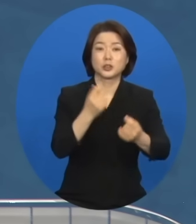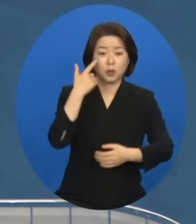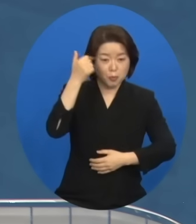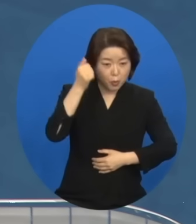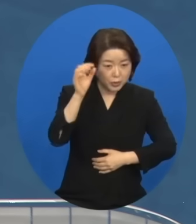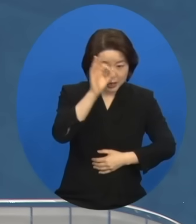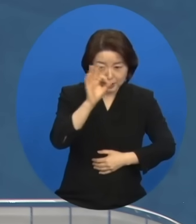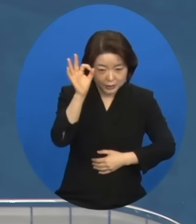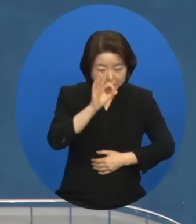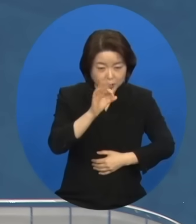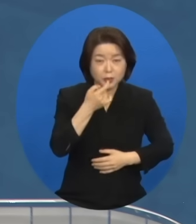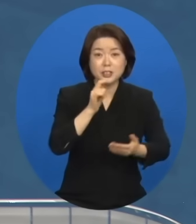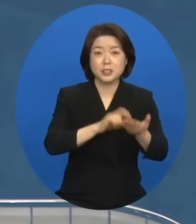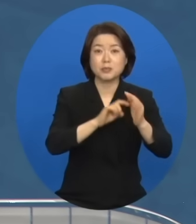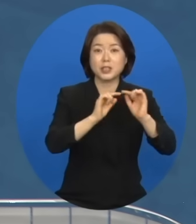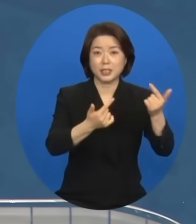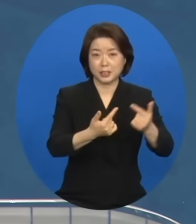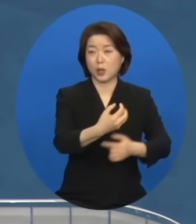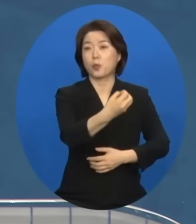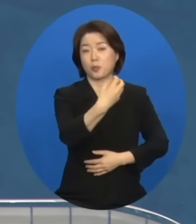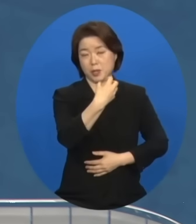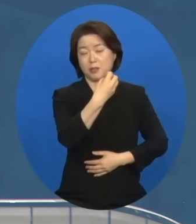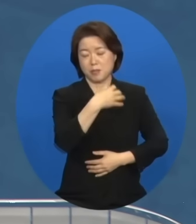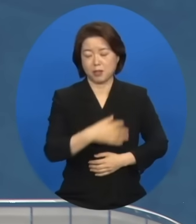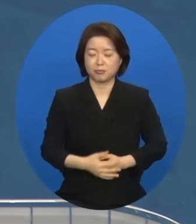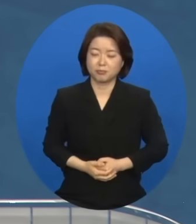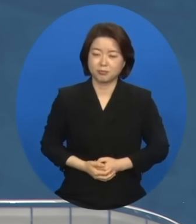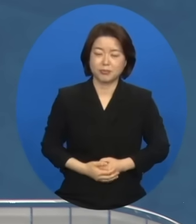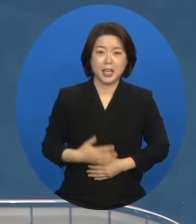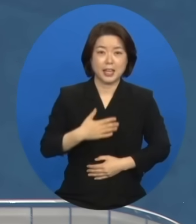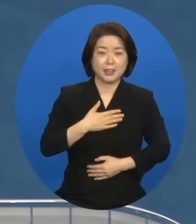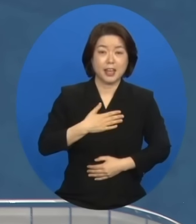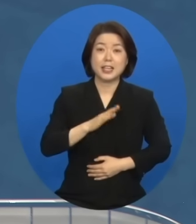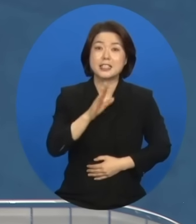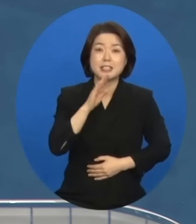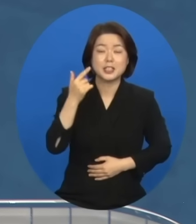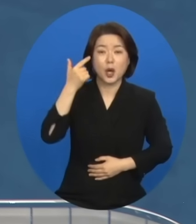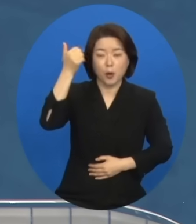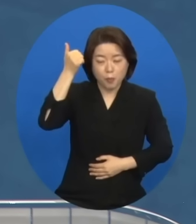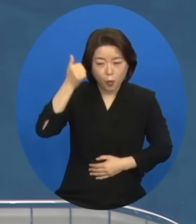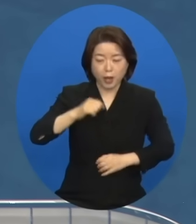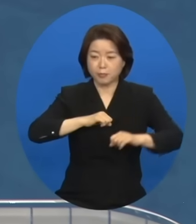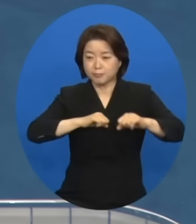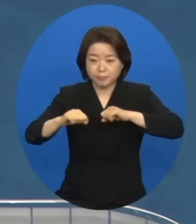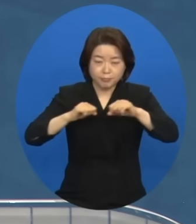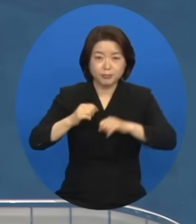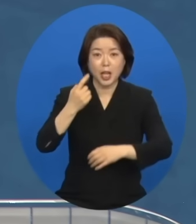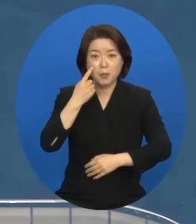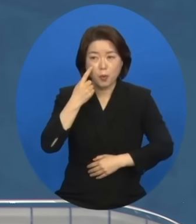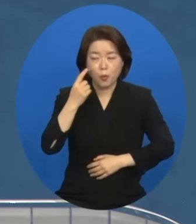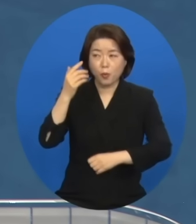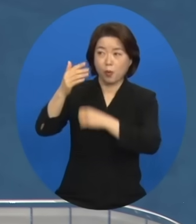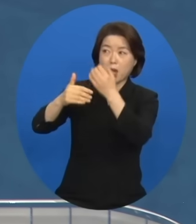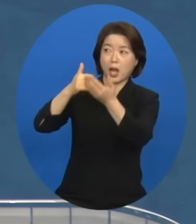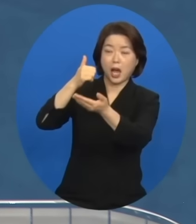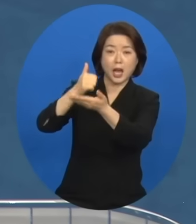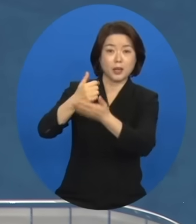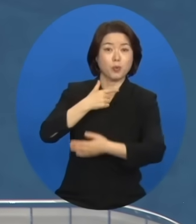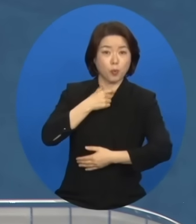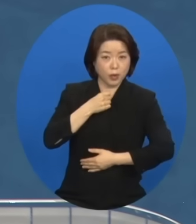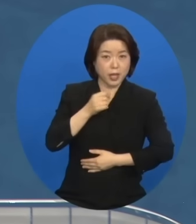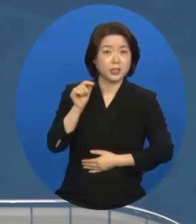쉽지 않다고들 하고요. 그런데 제가 실제로 목사가 되고 목회를 하면서 하나님이 원하시는 것은